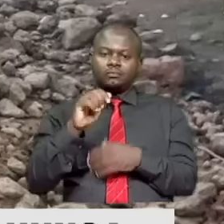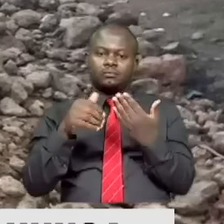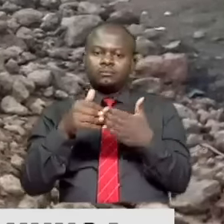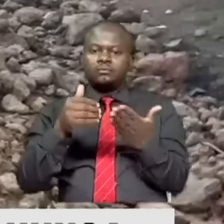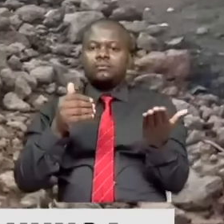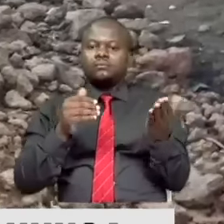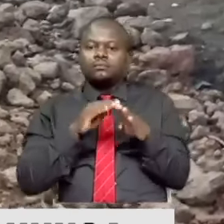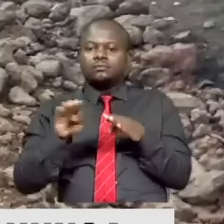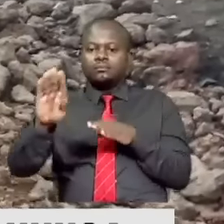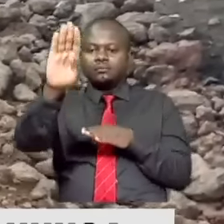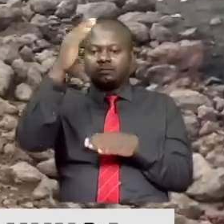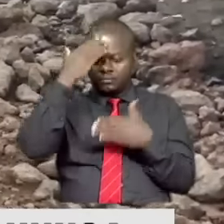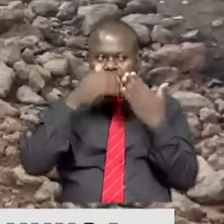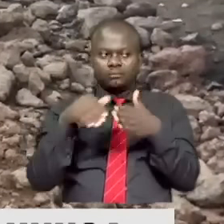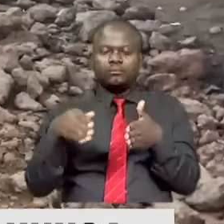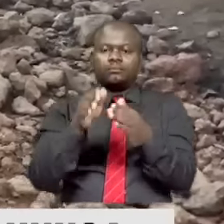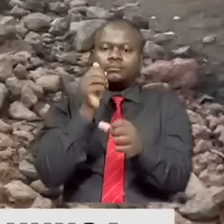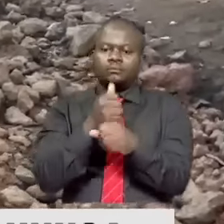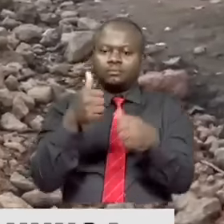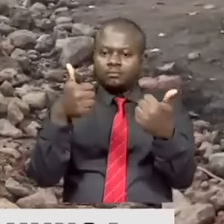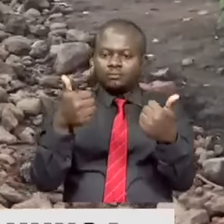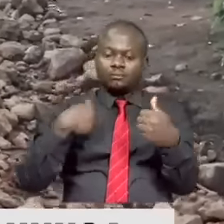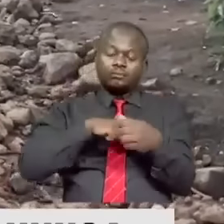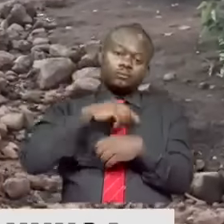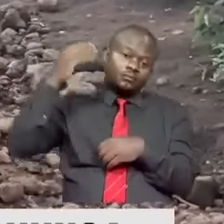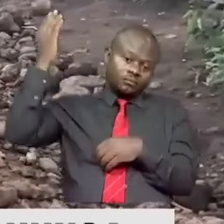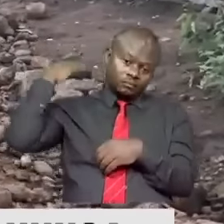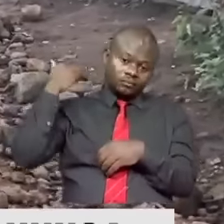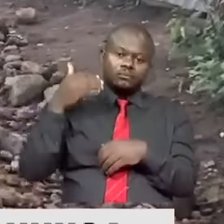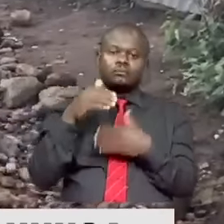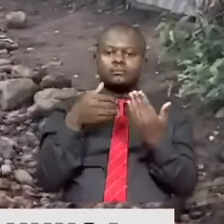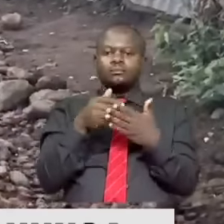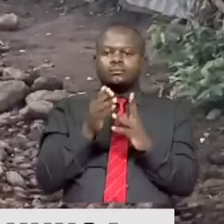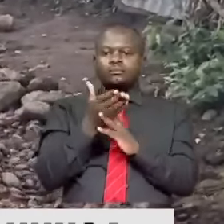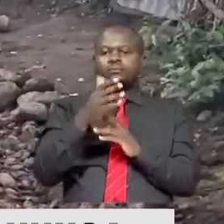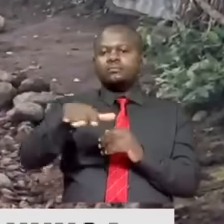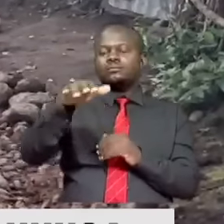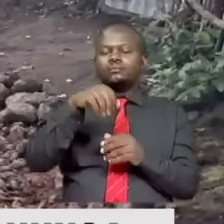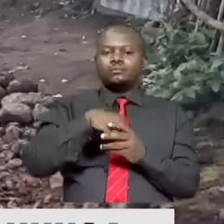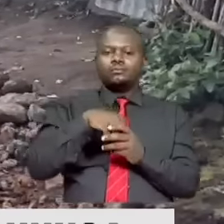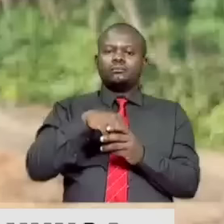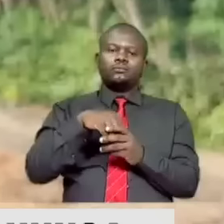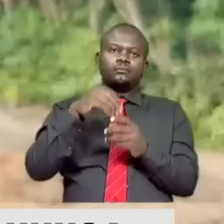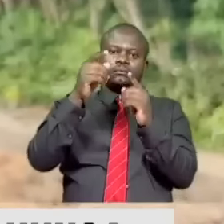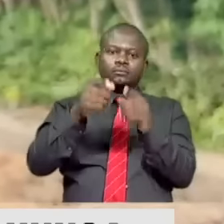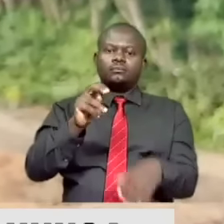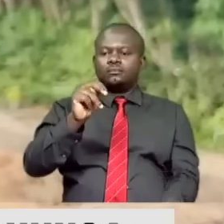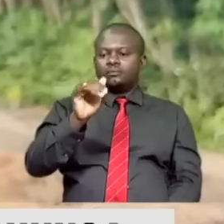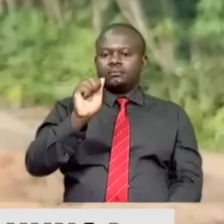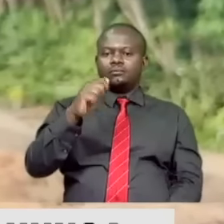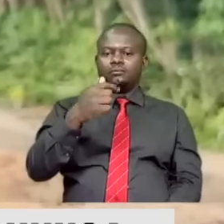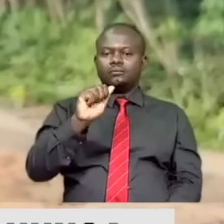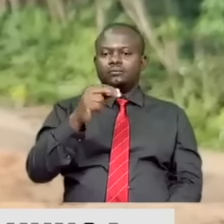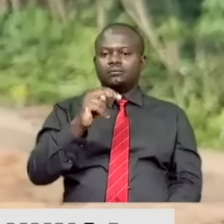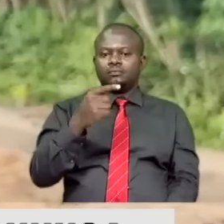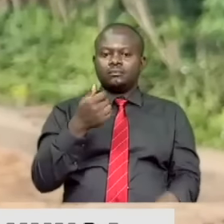bitewe n'uko umuhanda bawukoze bundi twabaga turi gusunika ubukiba mutunyuze hera mu kidaho turi gusunika mpaka Nyagahinga